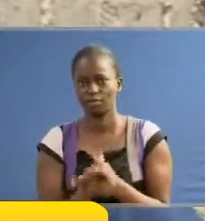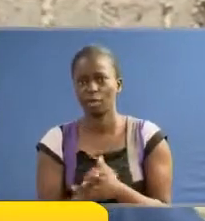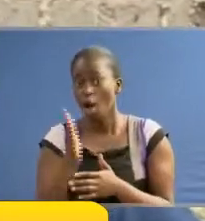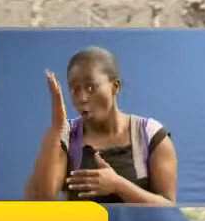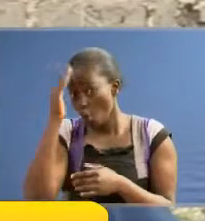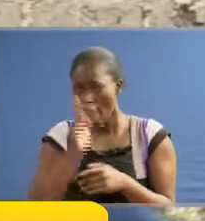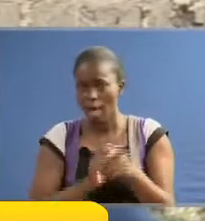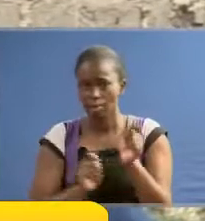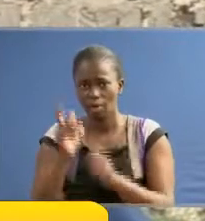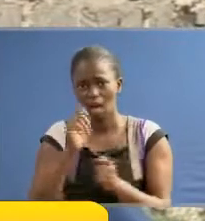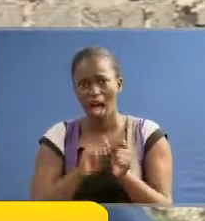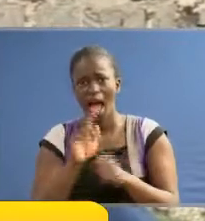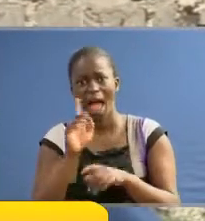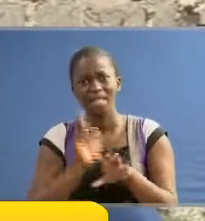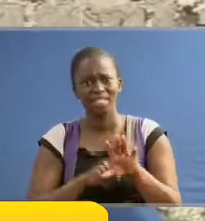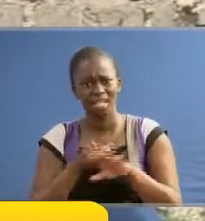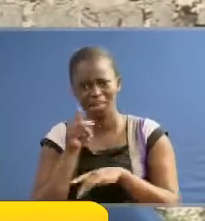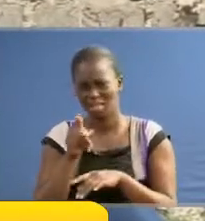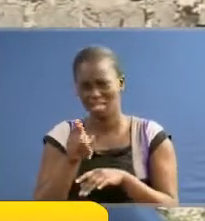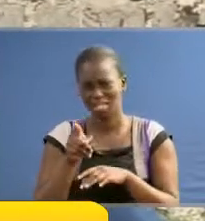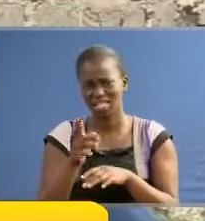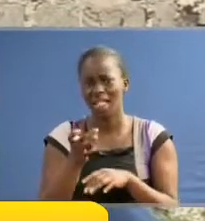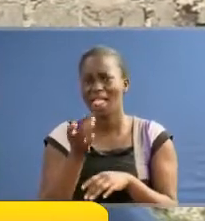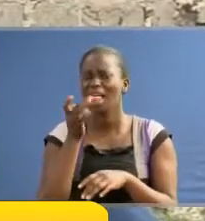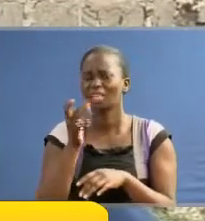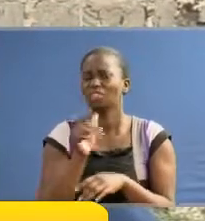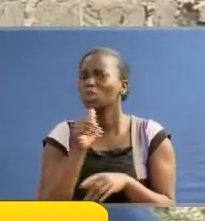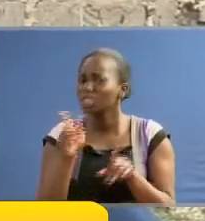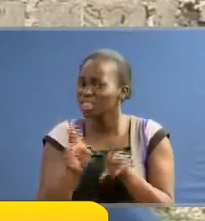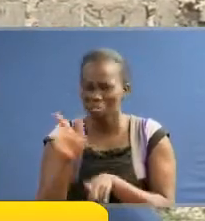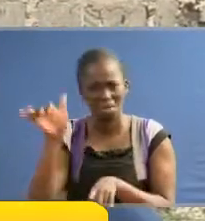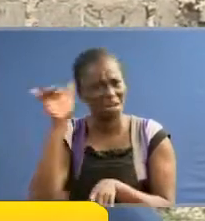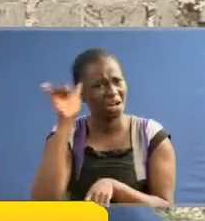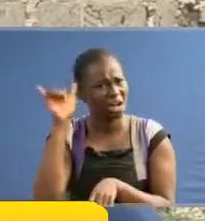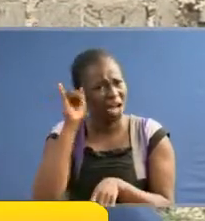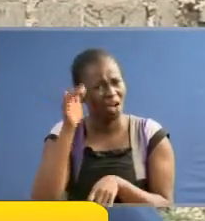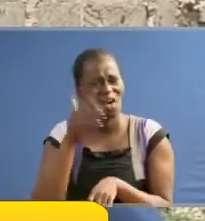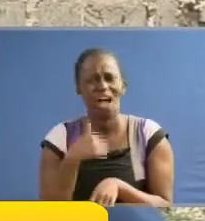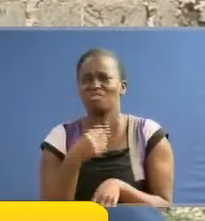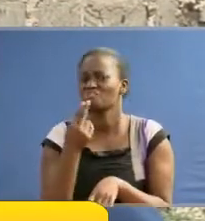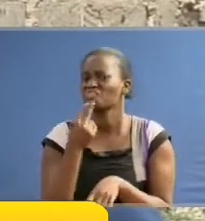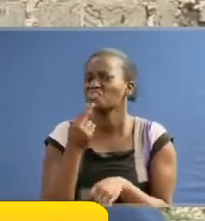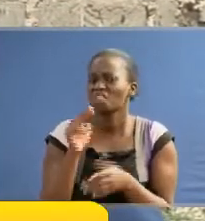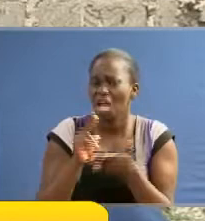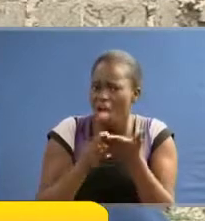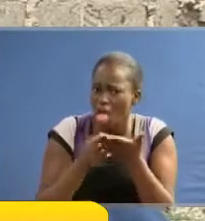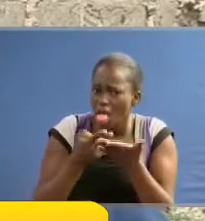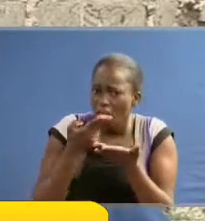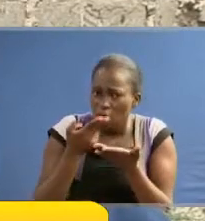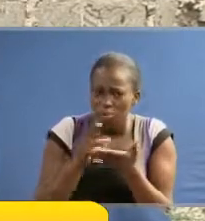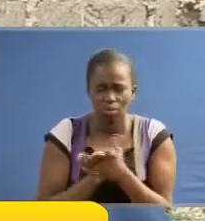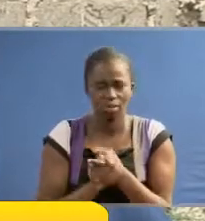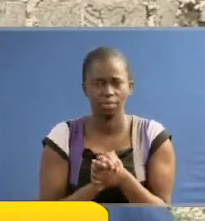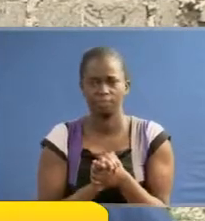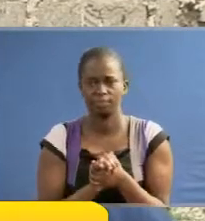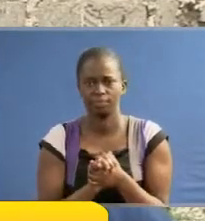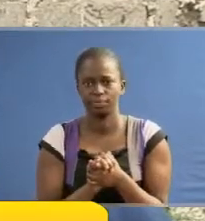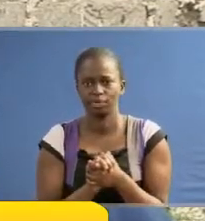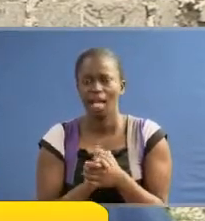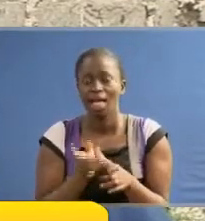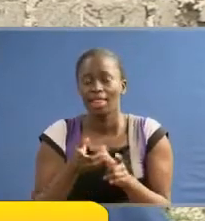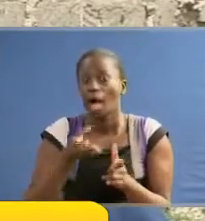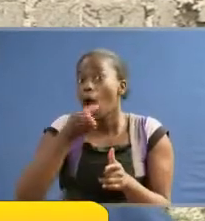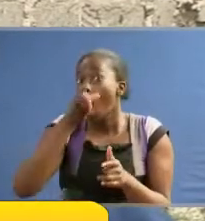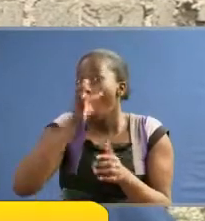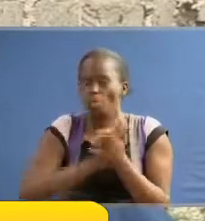sababu unapoionja peke yake sio kama ya ng'ombe juu iko na kasukari, iko na kama kakurukos. Unaweza kunywa hata